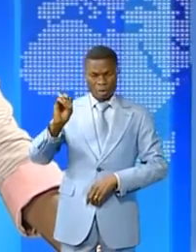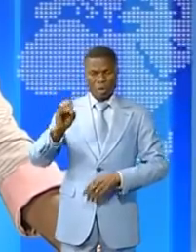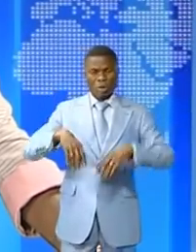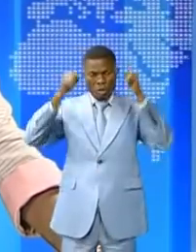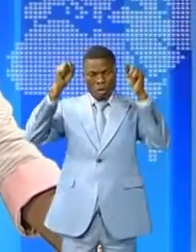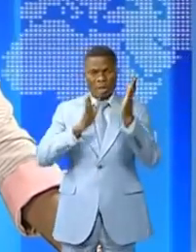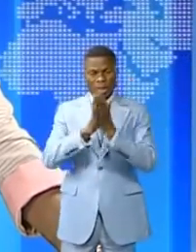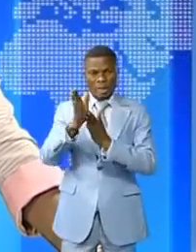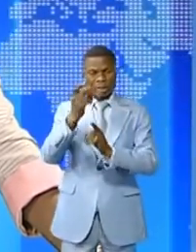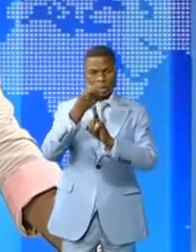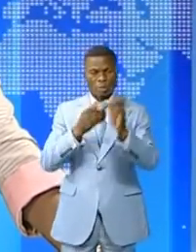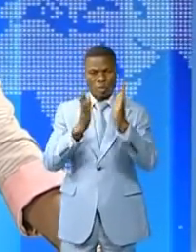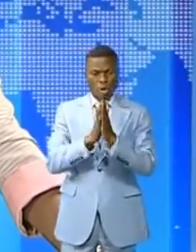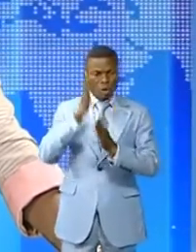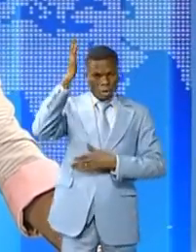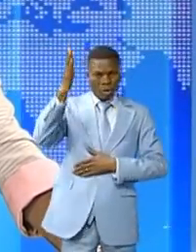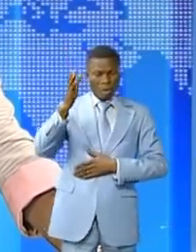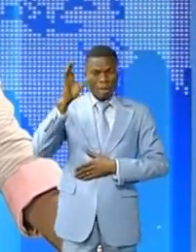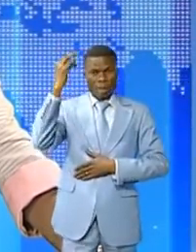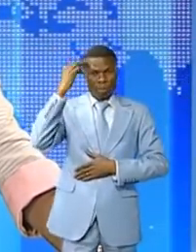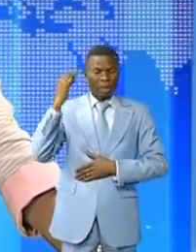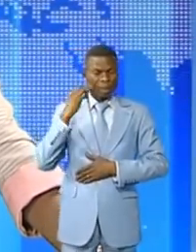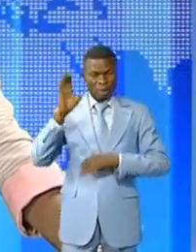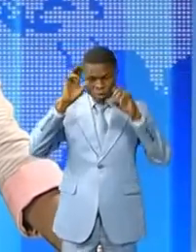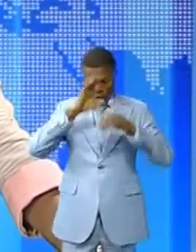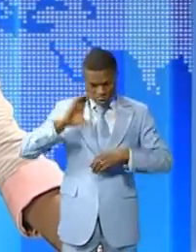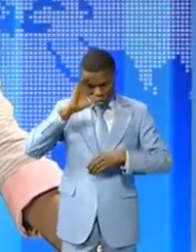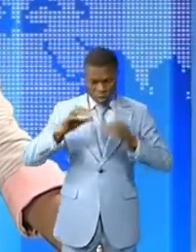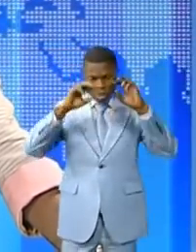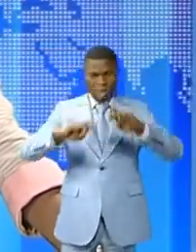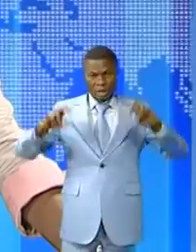à Kinshasa. Le ministre de la Recherche scientifique l'a dit aux